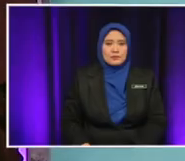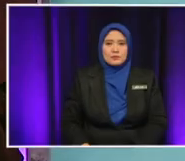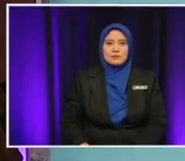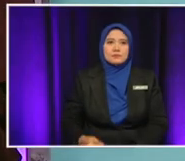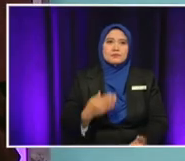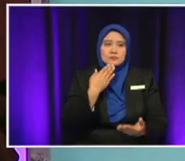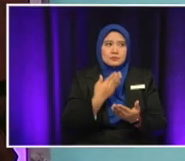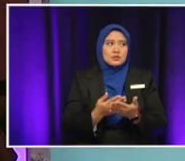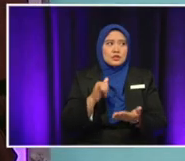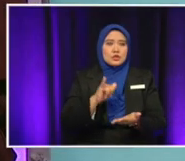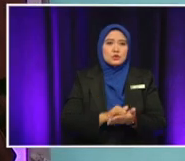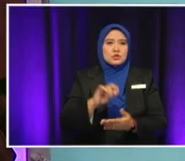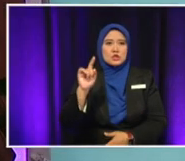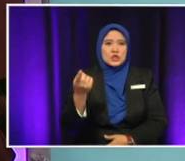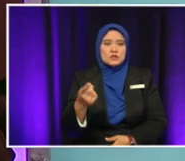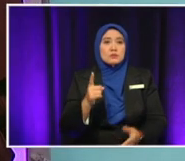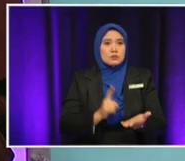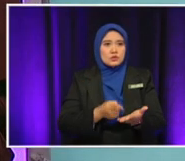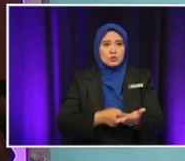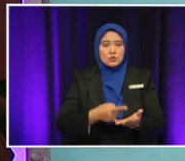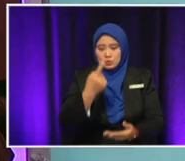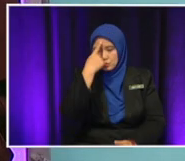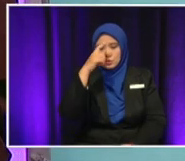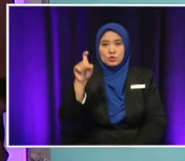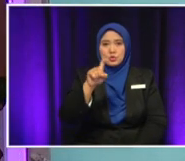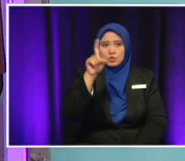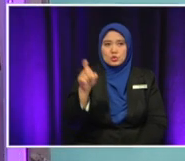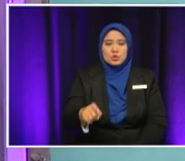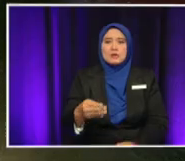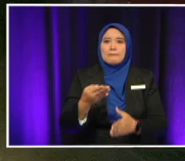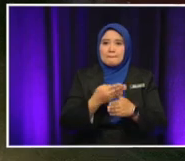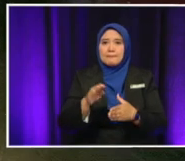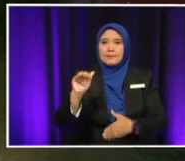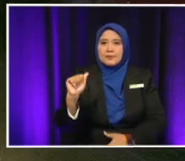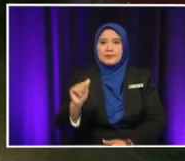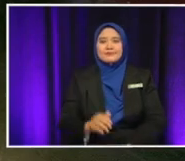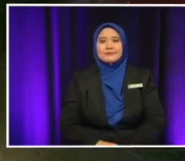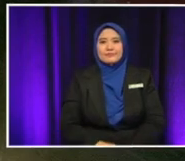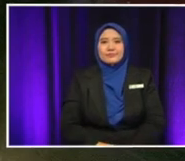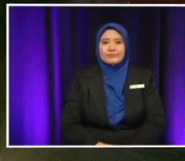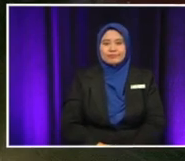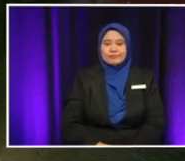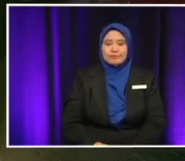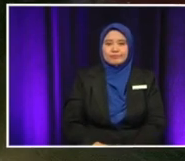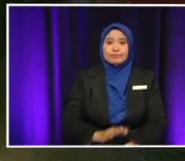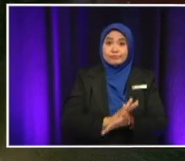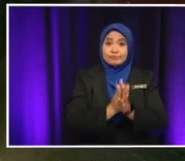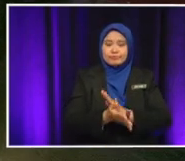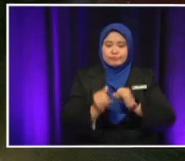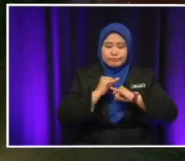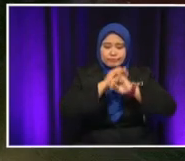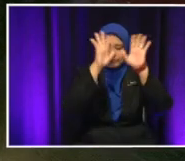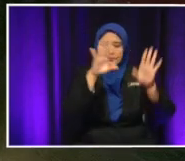itu saja pengencangan untuk soal dan kita bahagian inilah Oke baik jadi eee jelas dan nyata kepada kita